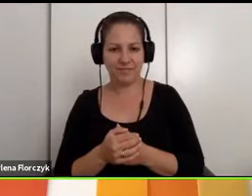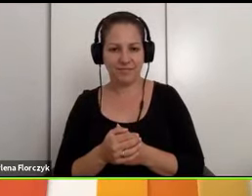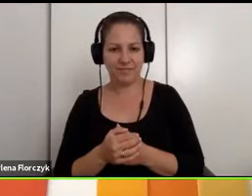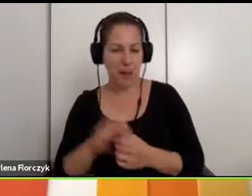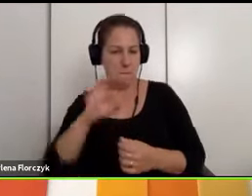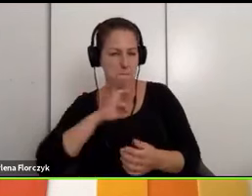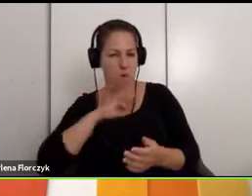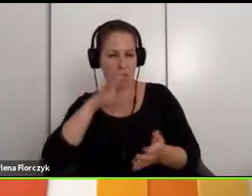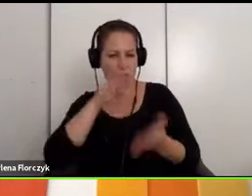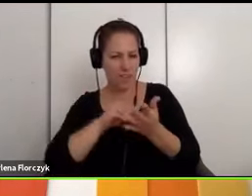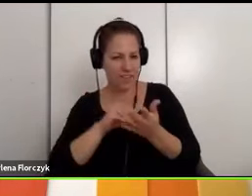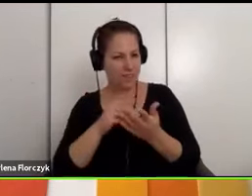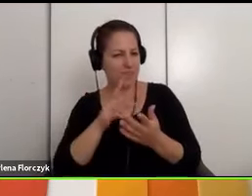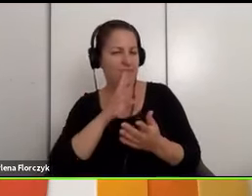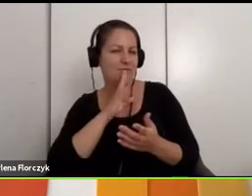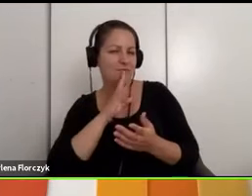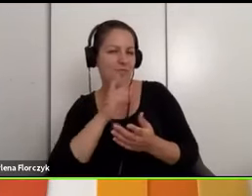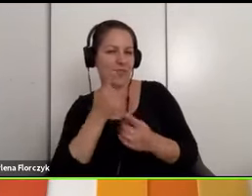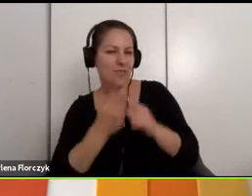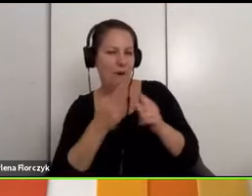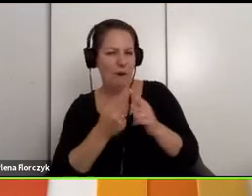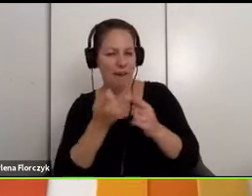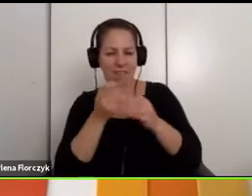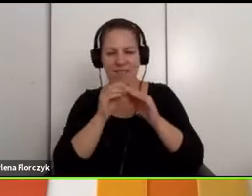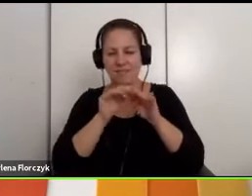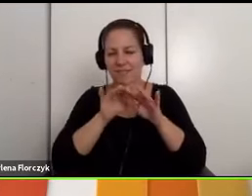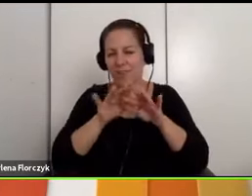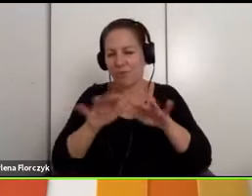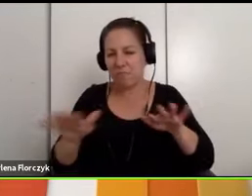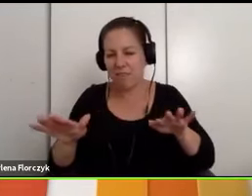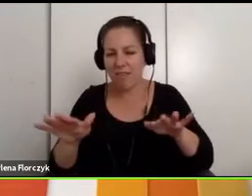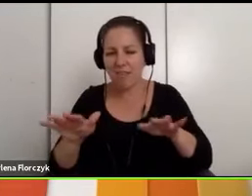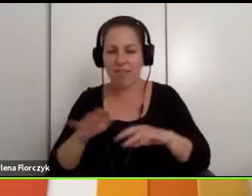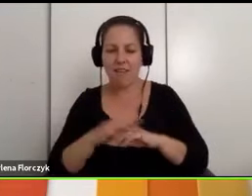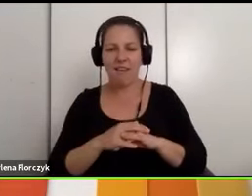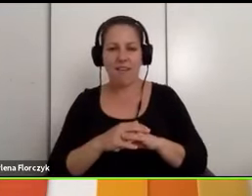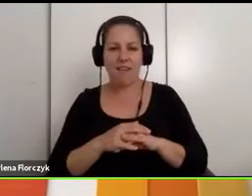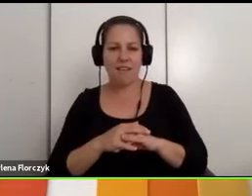Moje doświadczenie jest troszeczkę rozmyte. To znaczy,